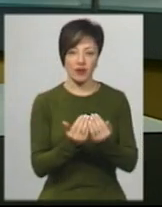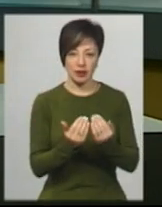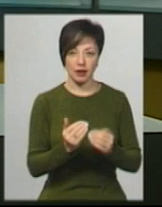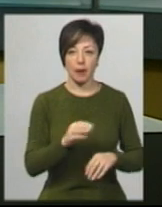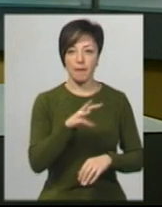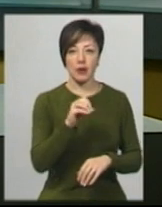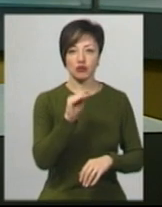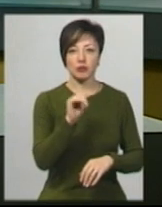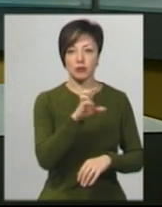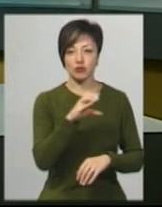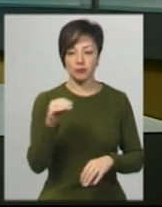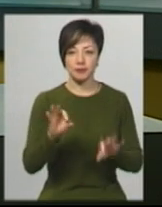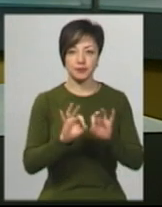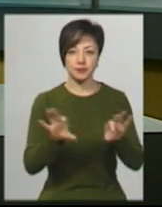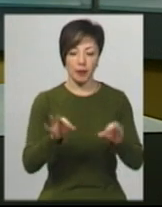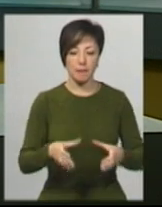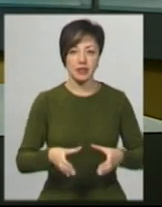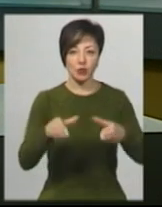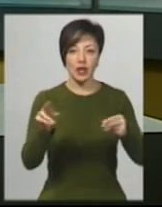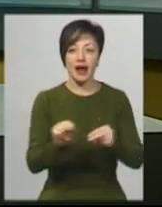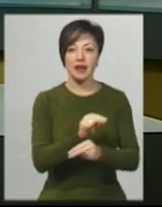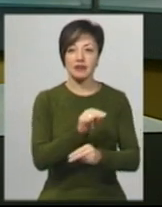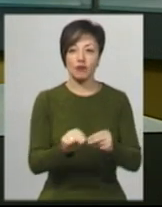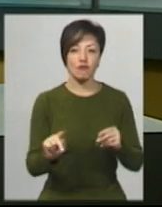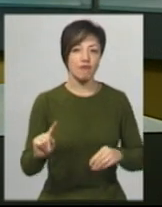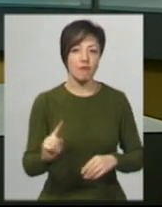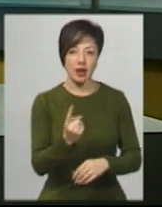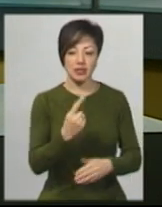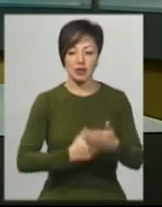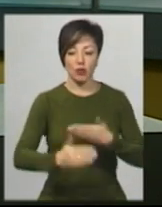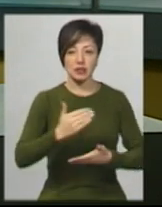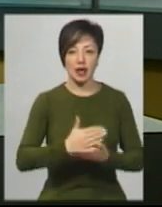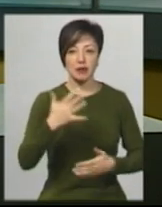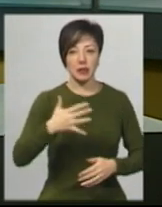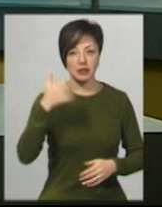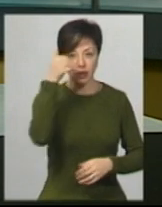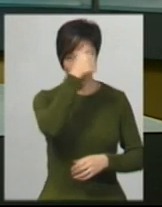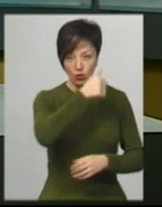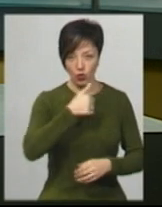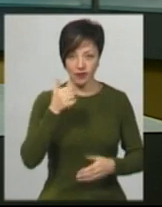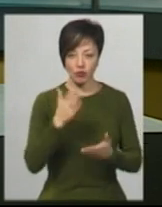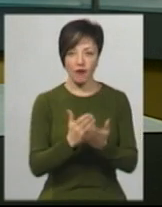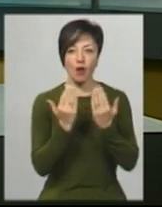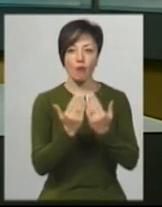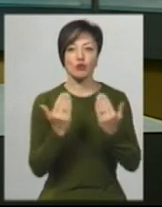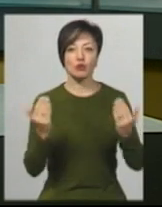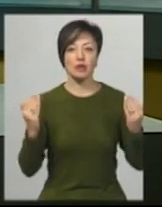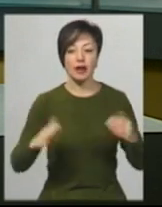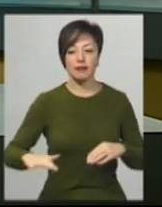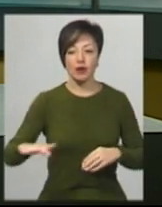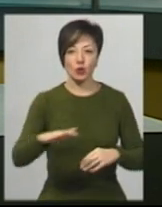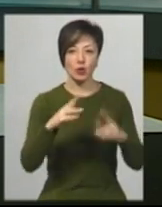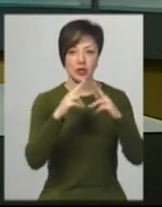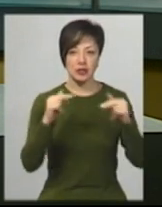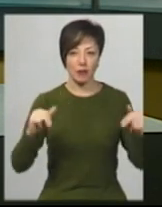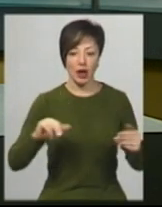Погорілець. За його словами, бастіон реставрують вперше за останні півстоліття існування музею на території замку. Результат